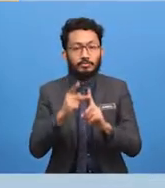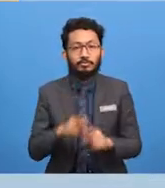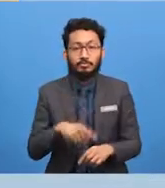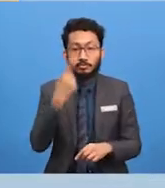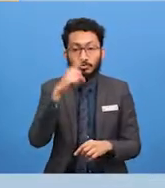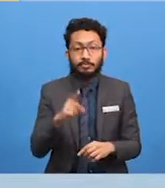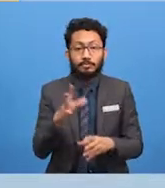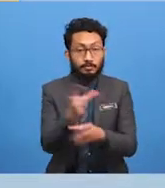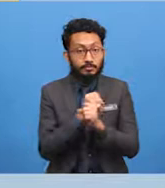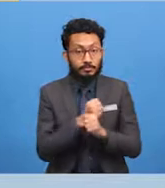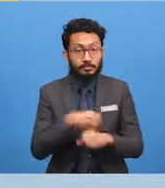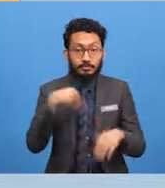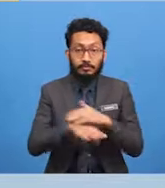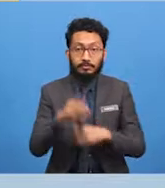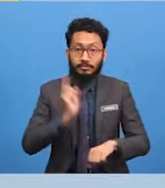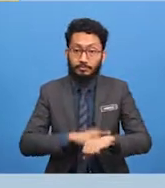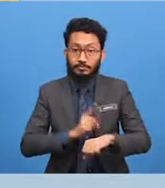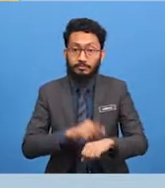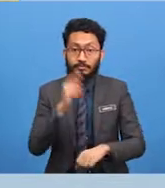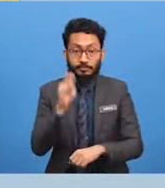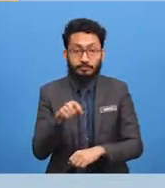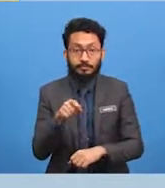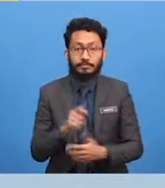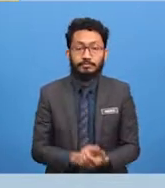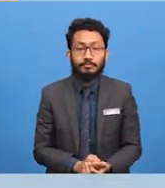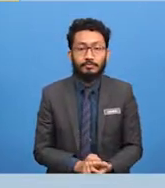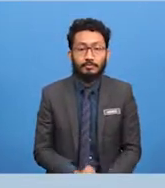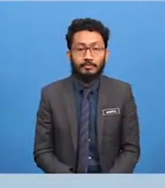dalam jangka masa tertentu oleh organisasi.